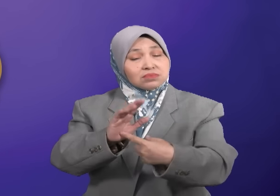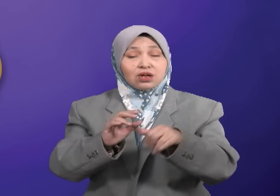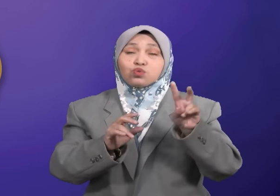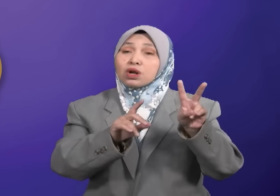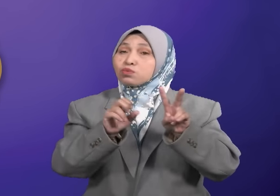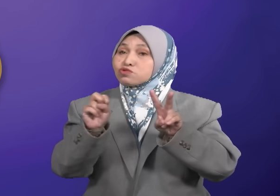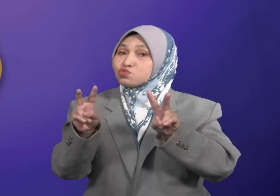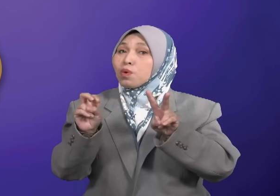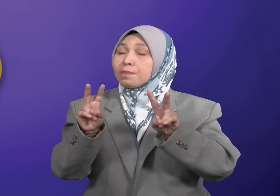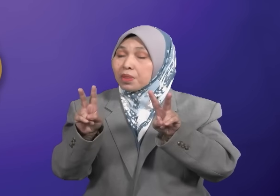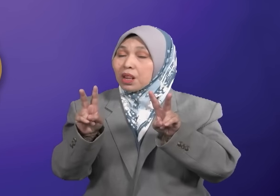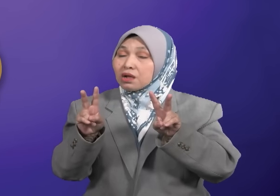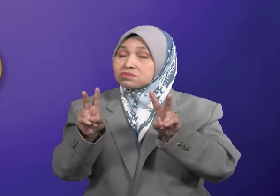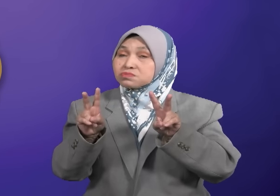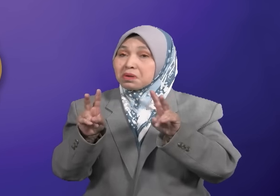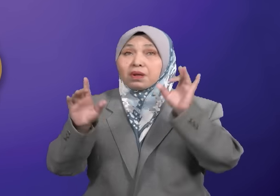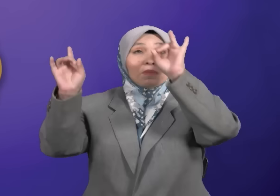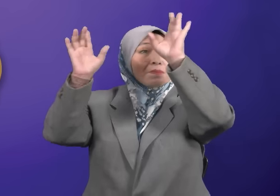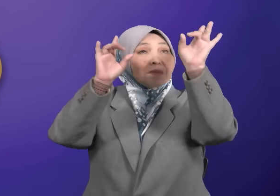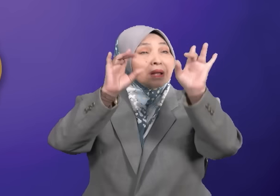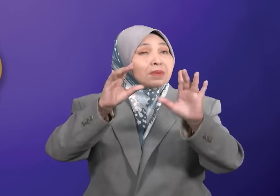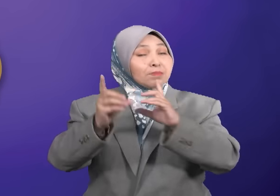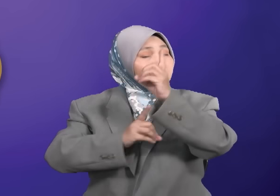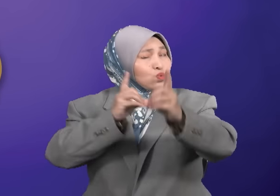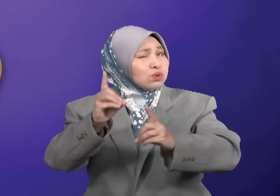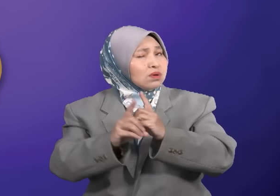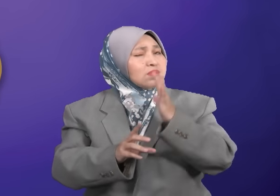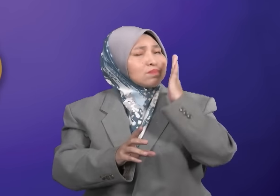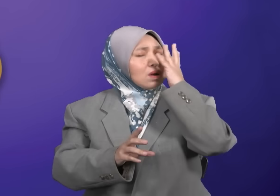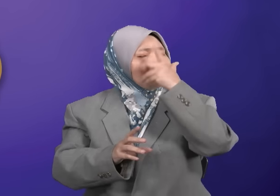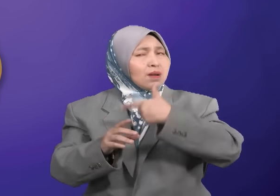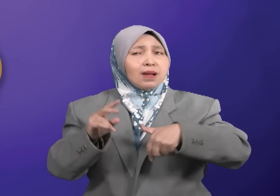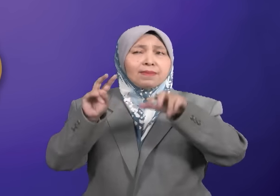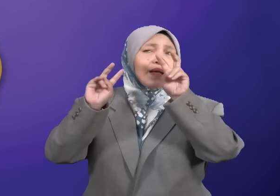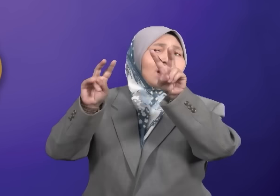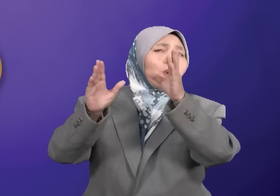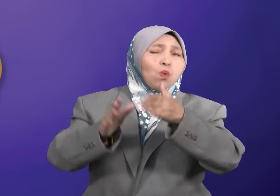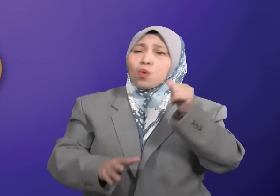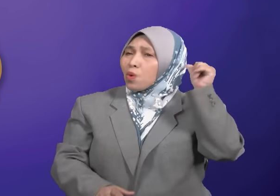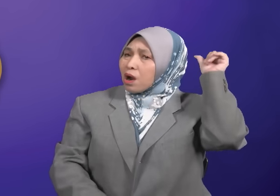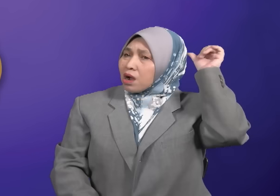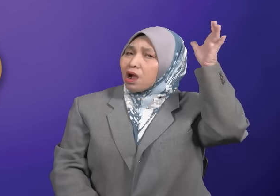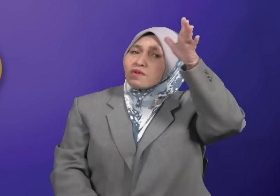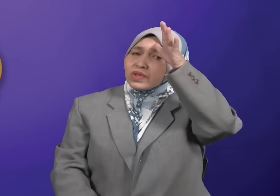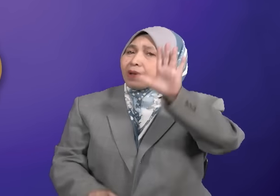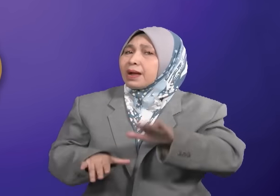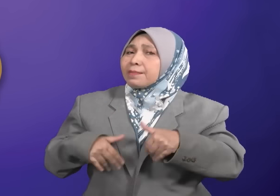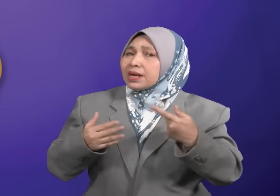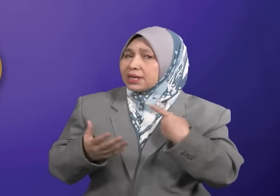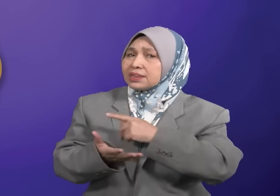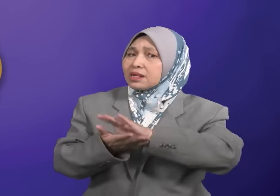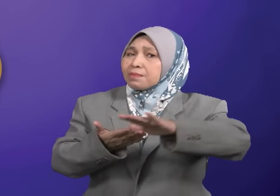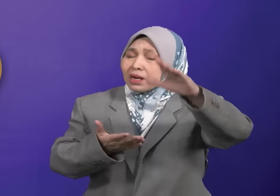ayat 212, perhiasan dunia terasa indah dalam pandangan orang-orang kafir. Dan bagaimanakah kita mengambil